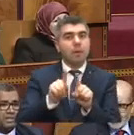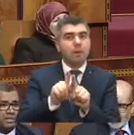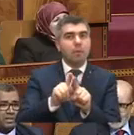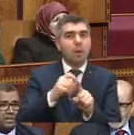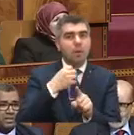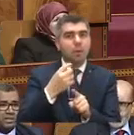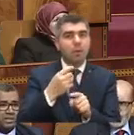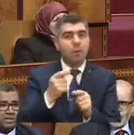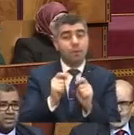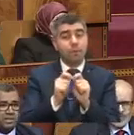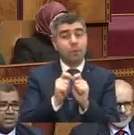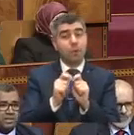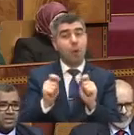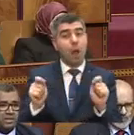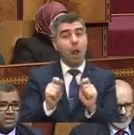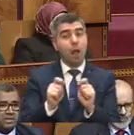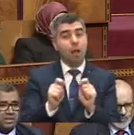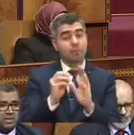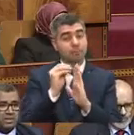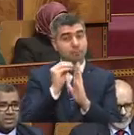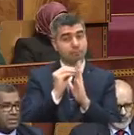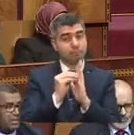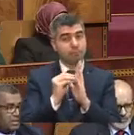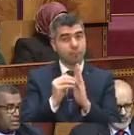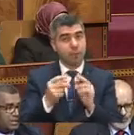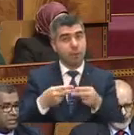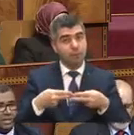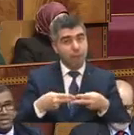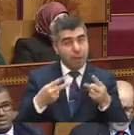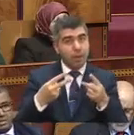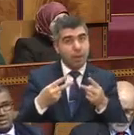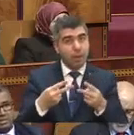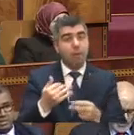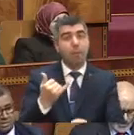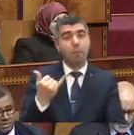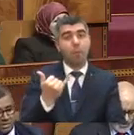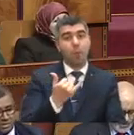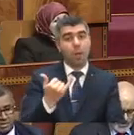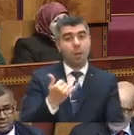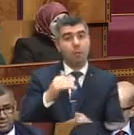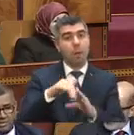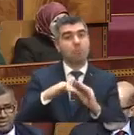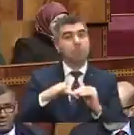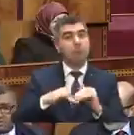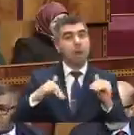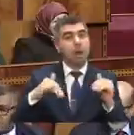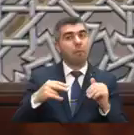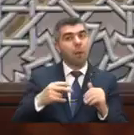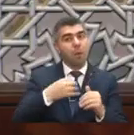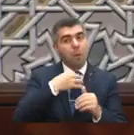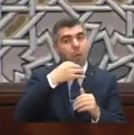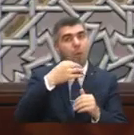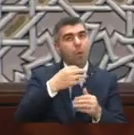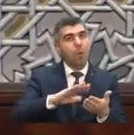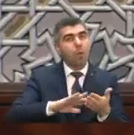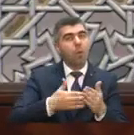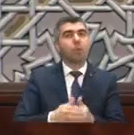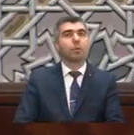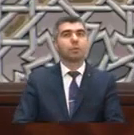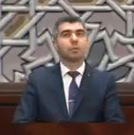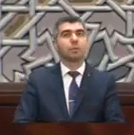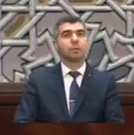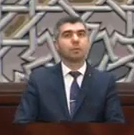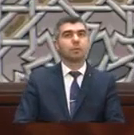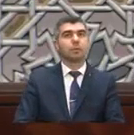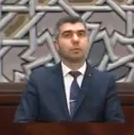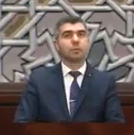يتم نشره على مستوى الموقع الإلكتروني قبل أن يتم تبليغ هذه المؤسسة. شكراً سيد الرئيس. شكراً سيد